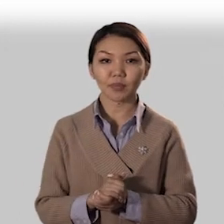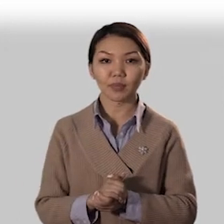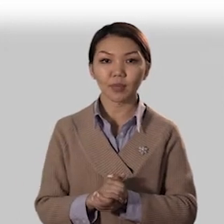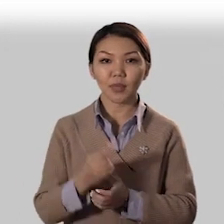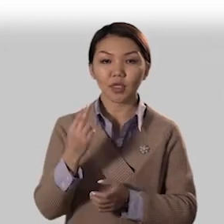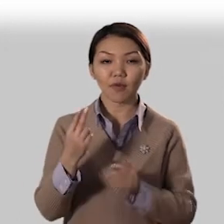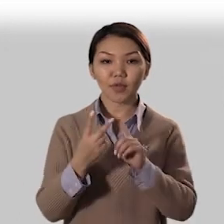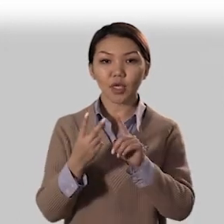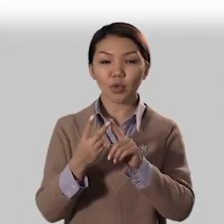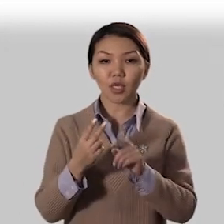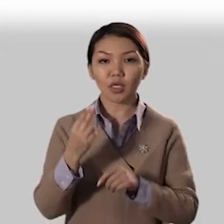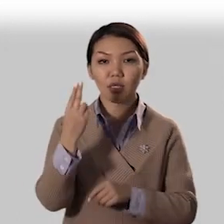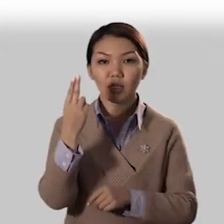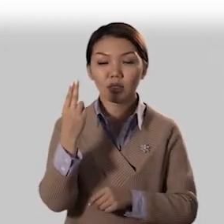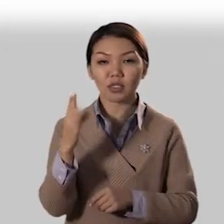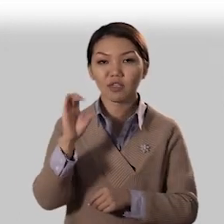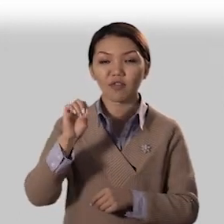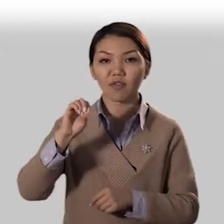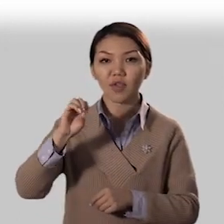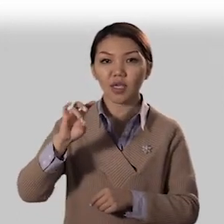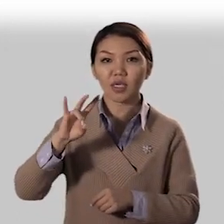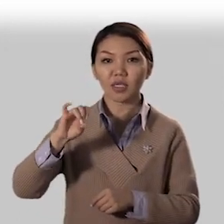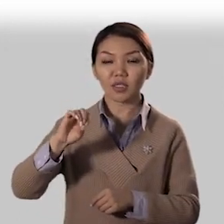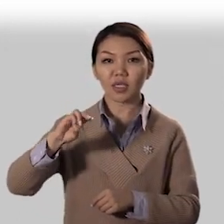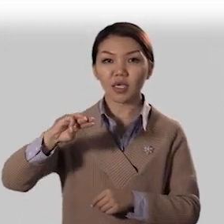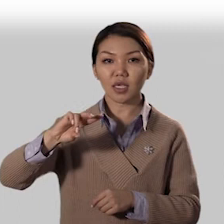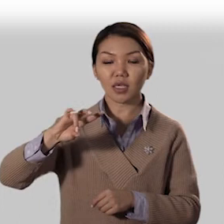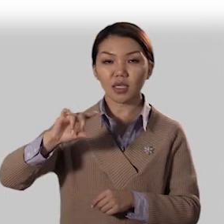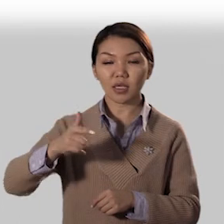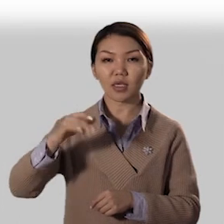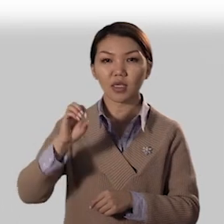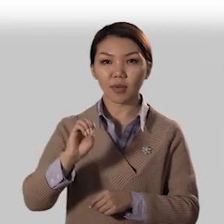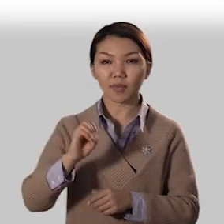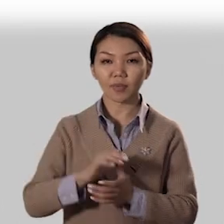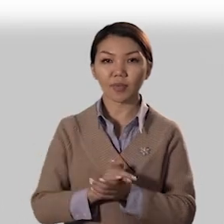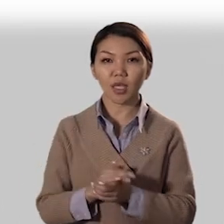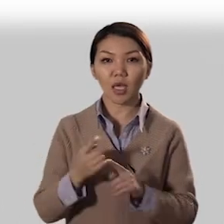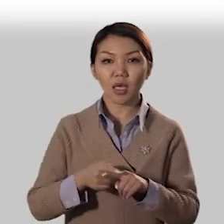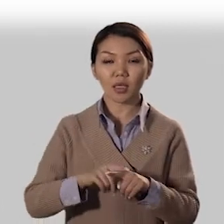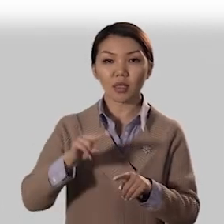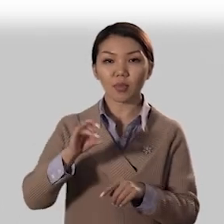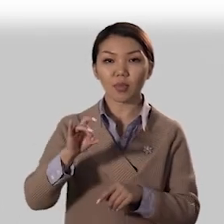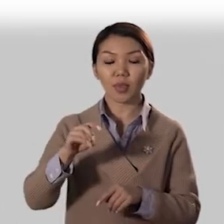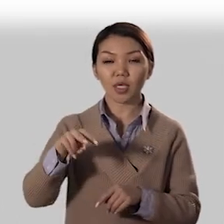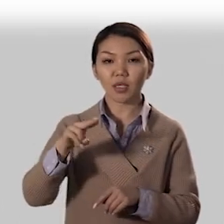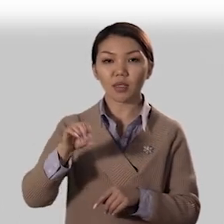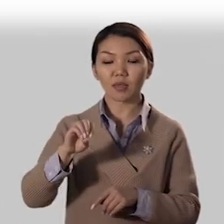цветеньем начальная форма цветенье обозначает предмет